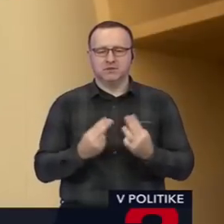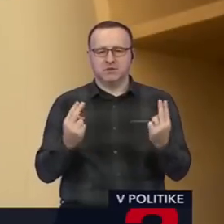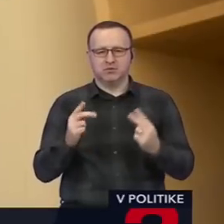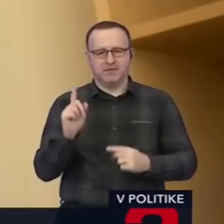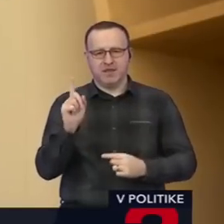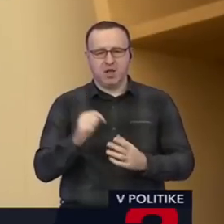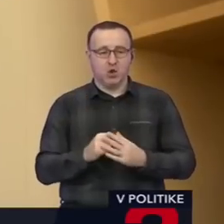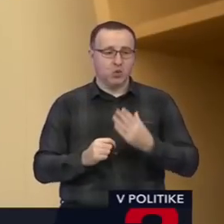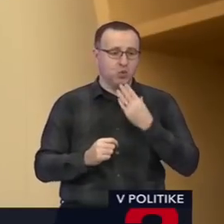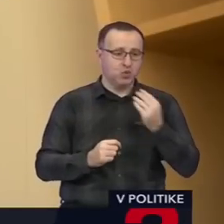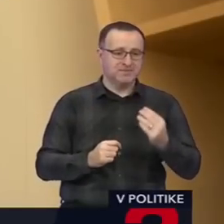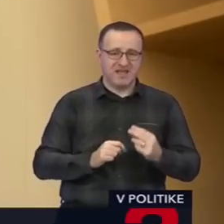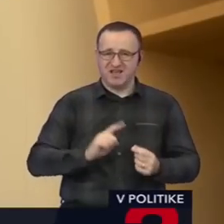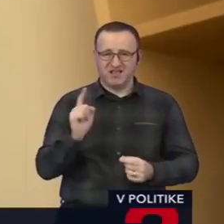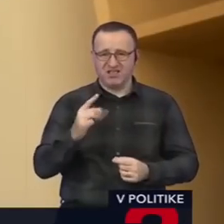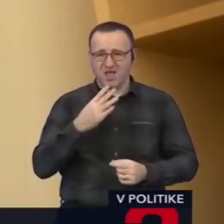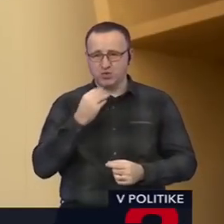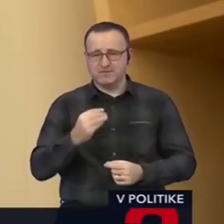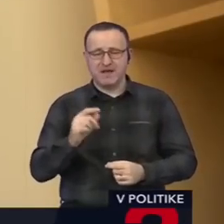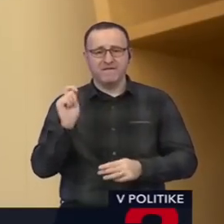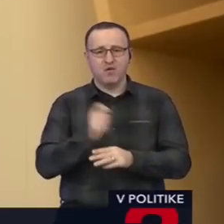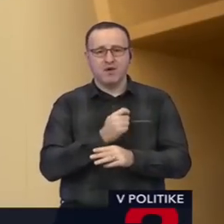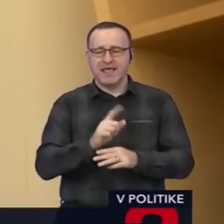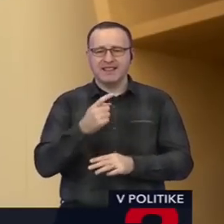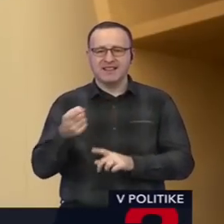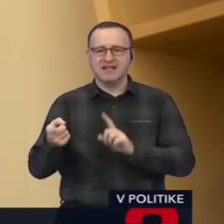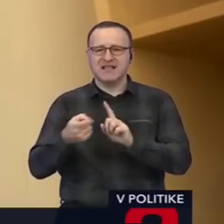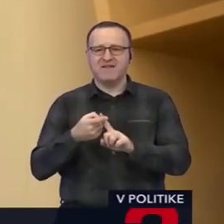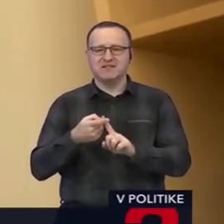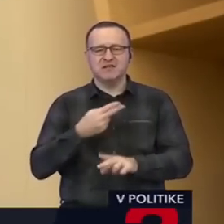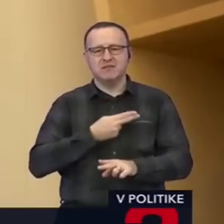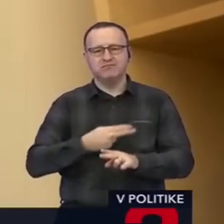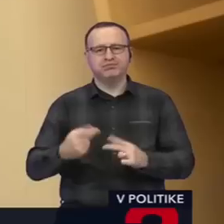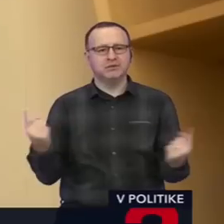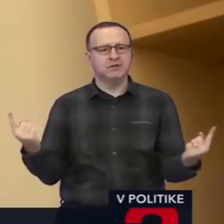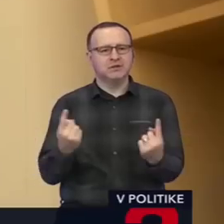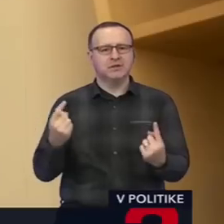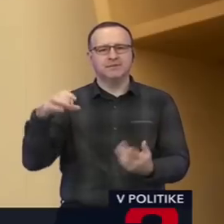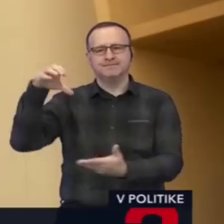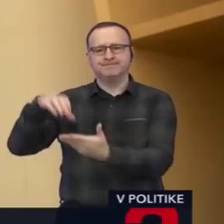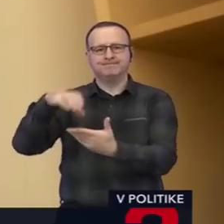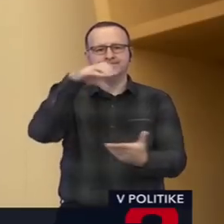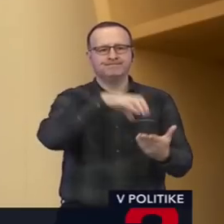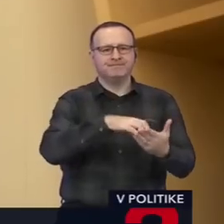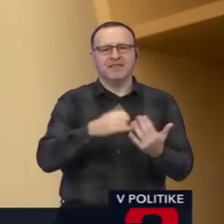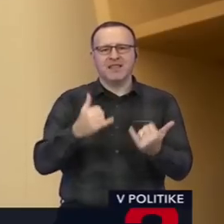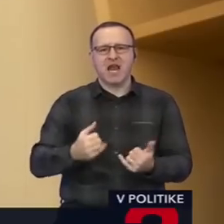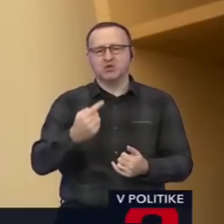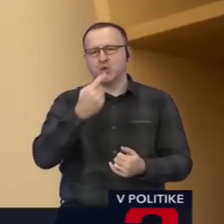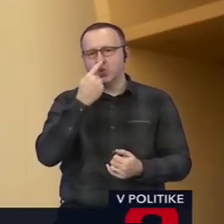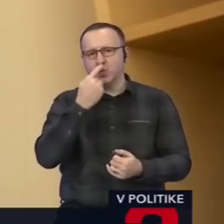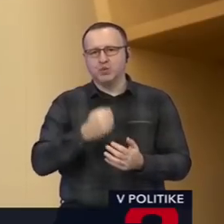či neúspech vo vojne nezávislí od absolútneho, ale od relatívneho merania síl. Inými slovami, to, že Rusko nie je momentálne schopné v stave